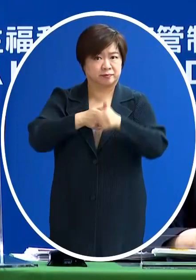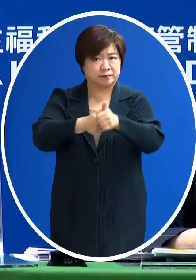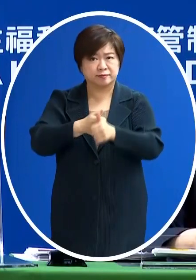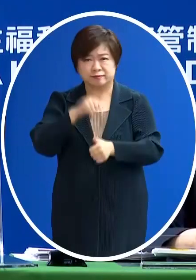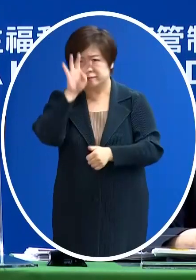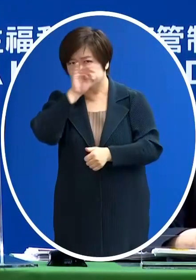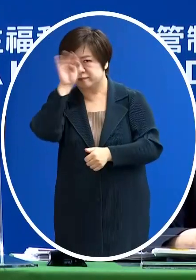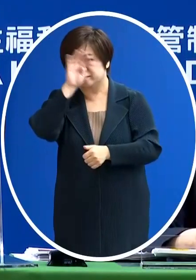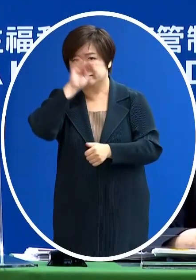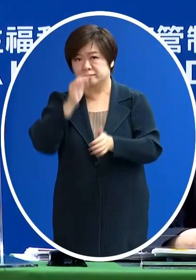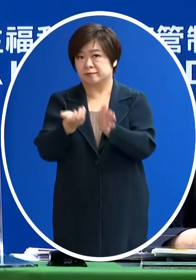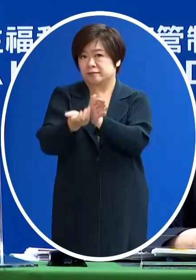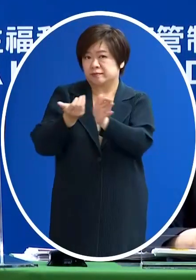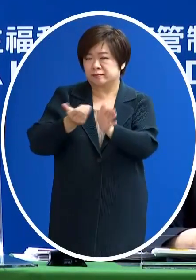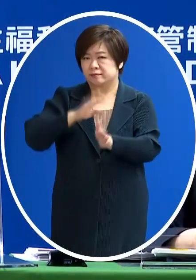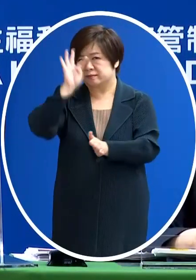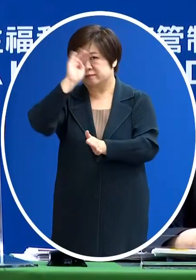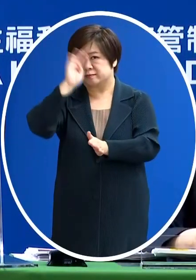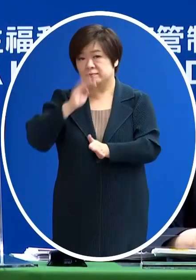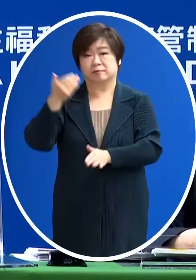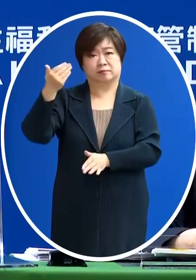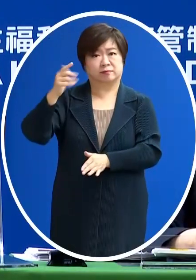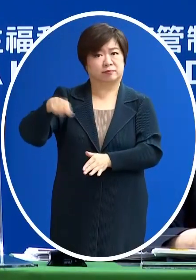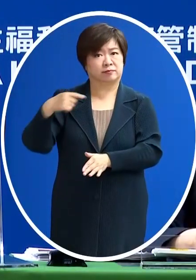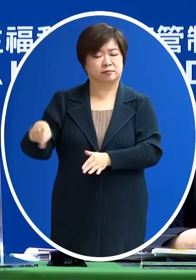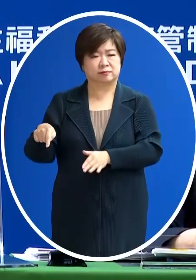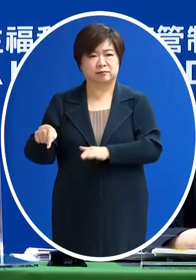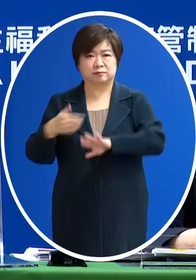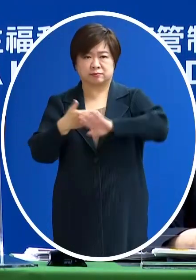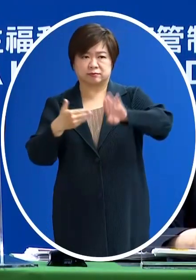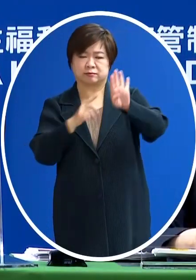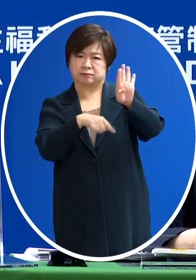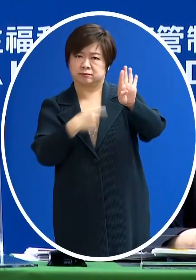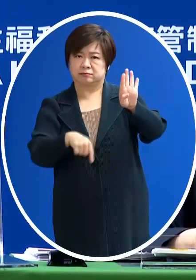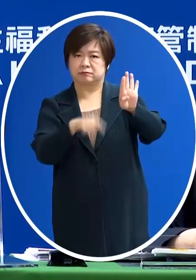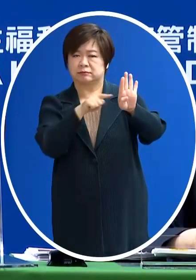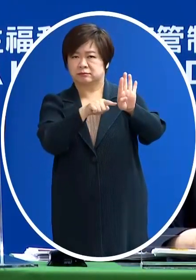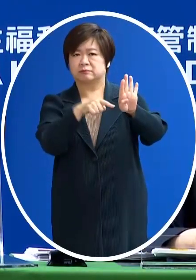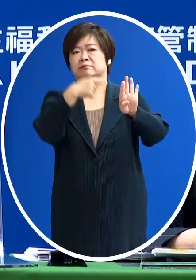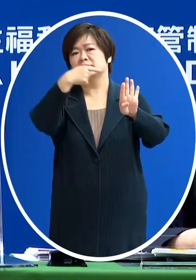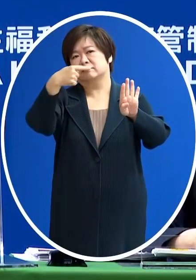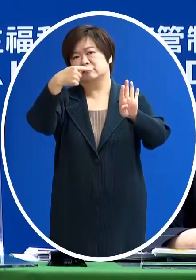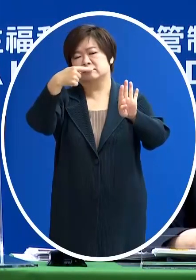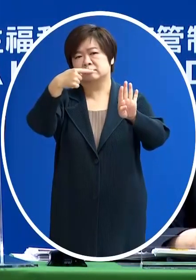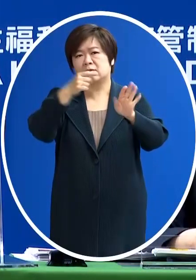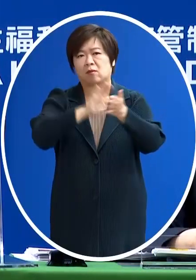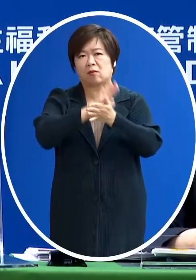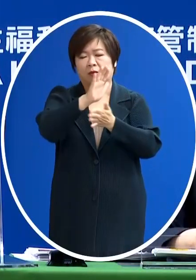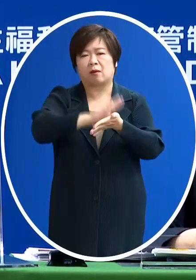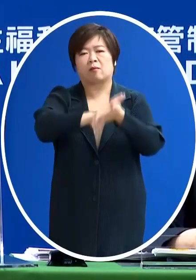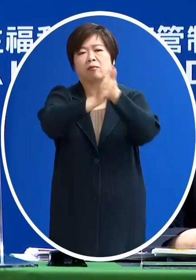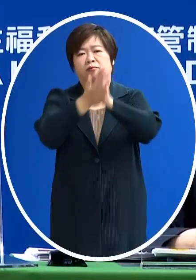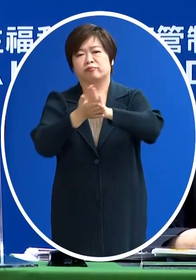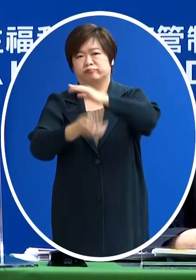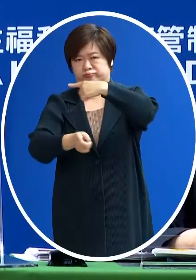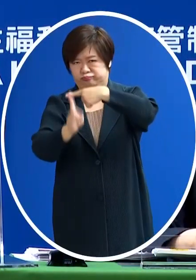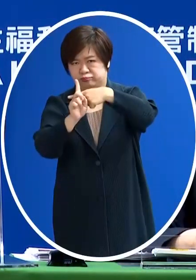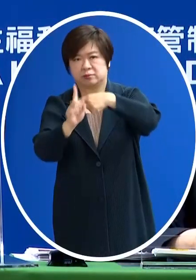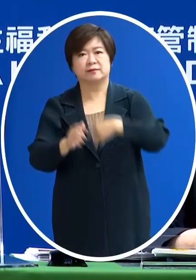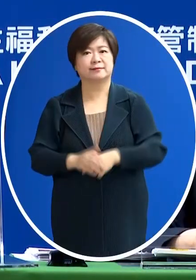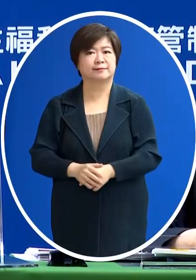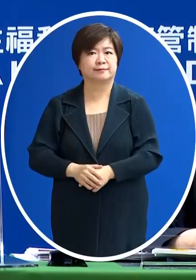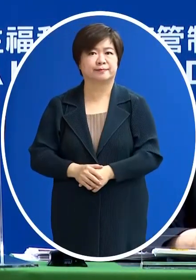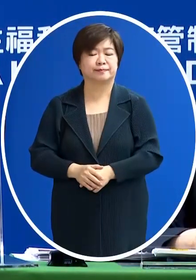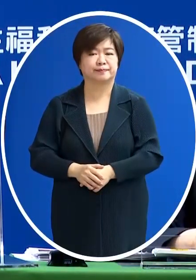个这前一波的时候检验的时候，这4个那时候是阴性，那然后现在是阴转阳。